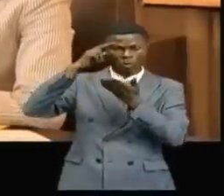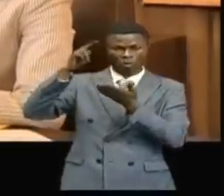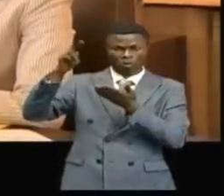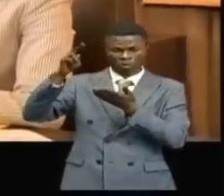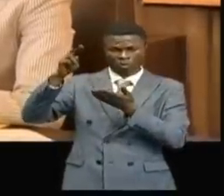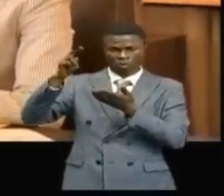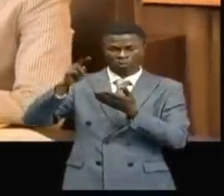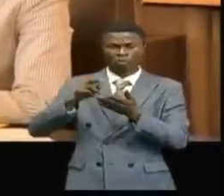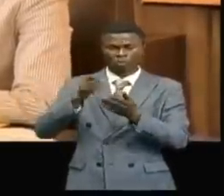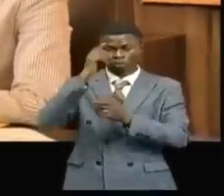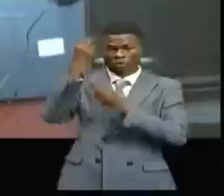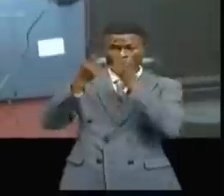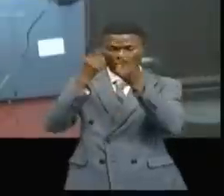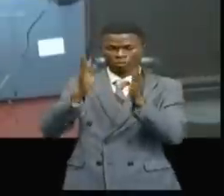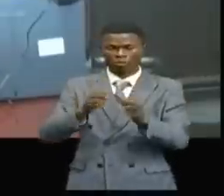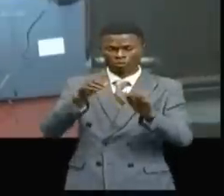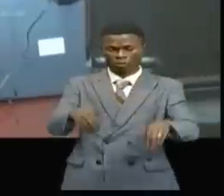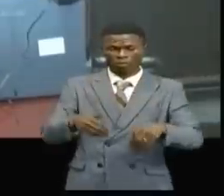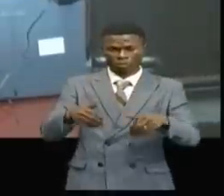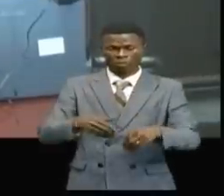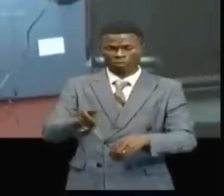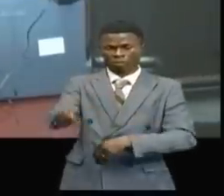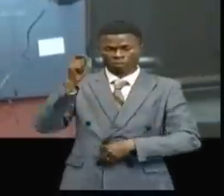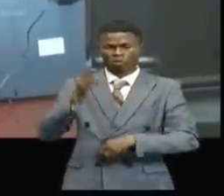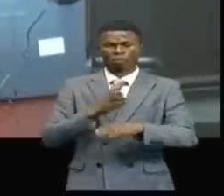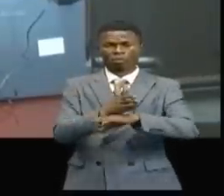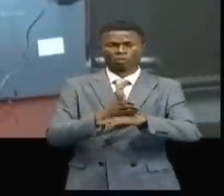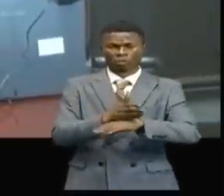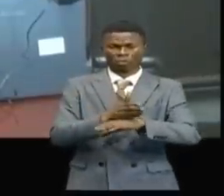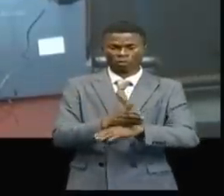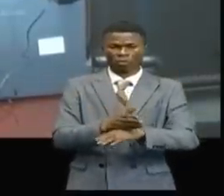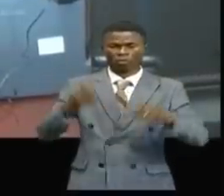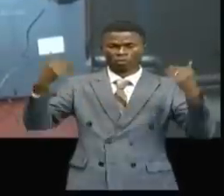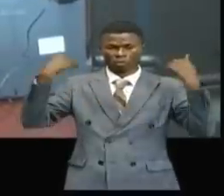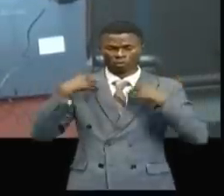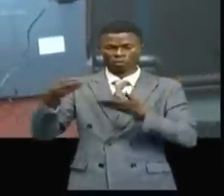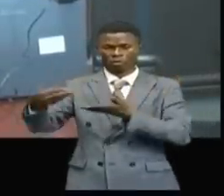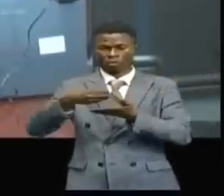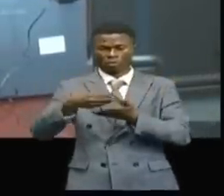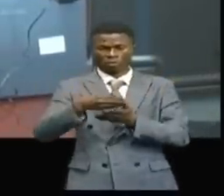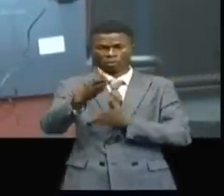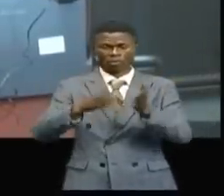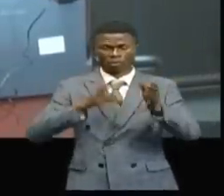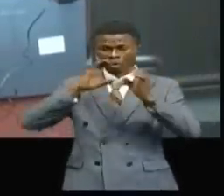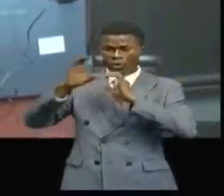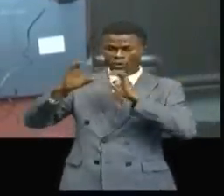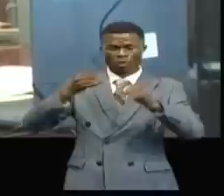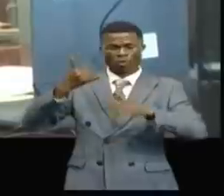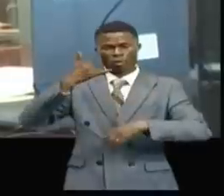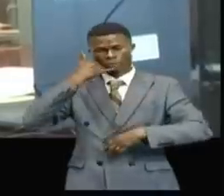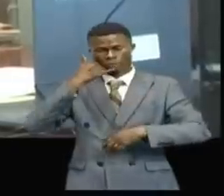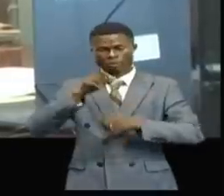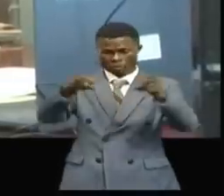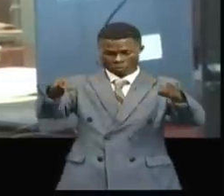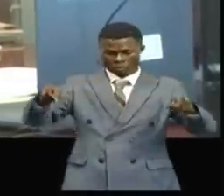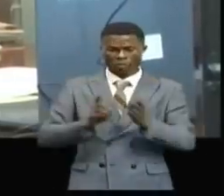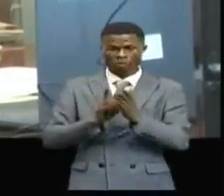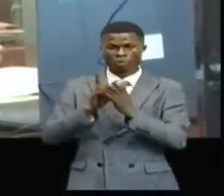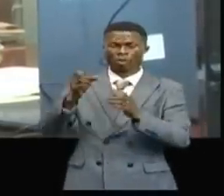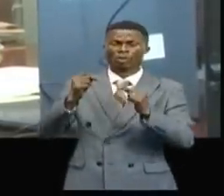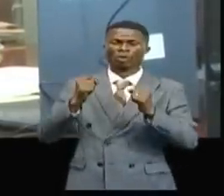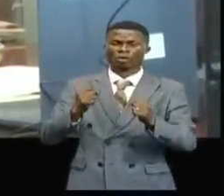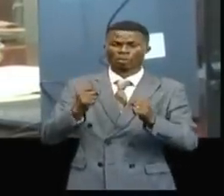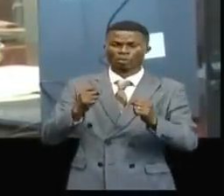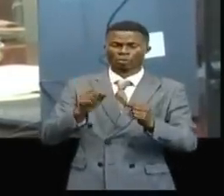universitaire, tourisme, agriculture, pêche et élevage, autorité de régulation de postes et télécommunications, environnement et développement